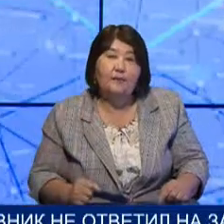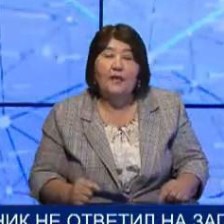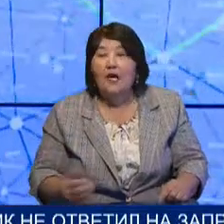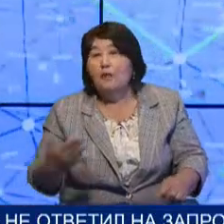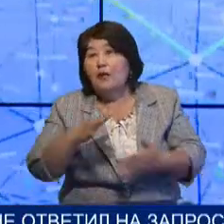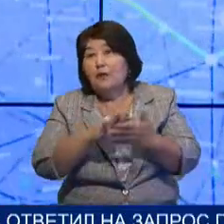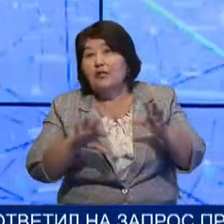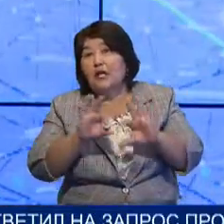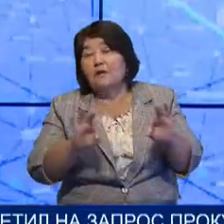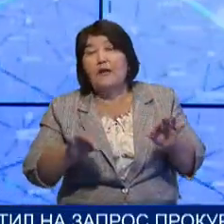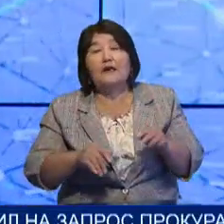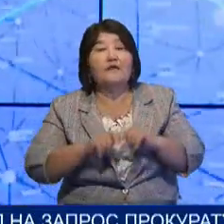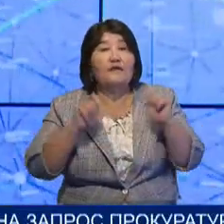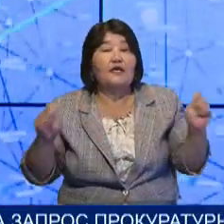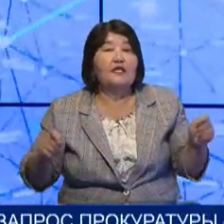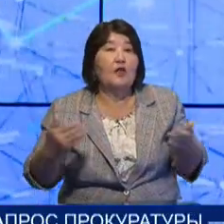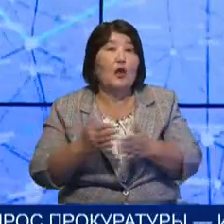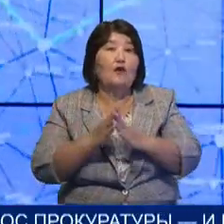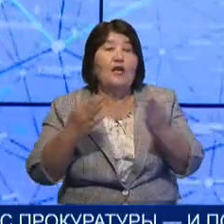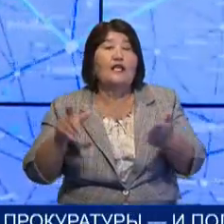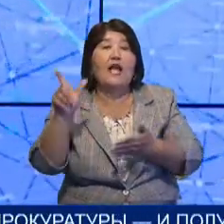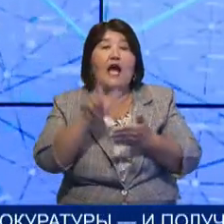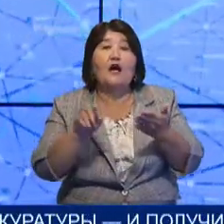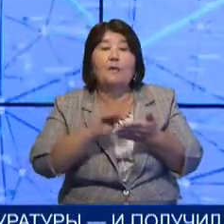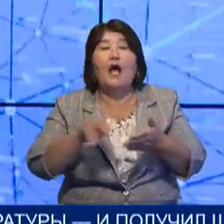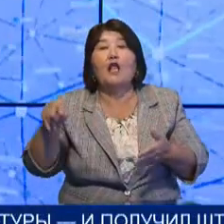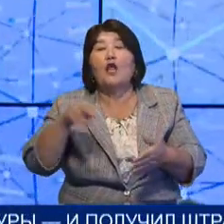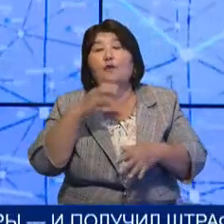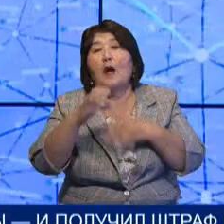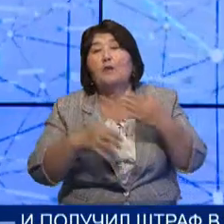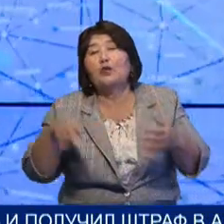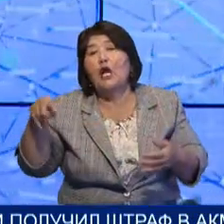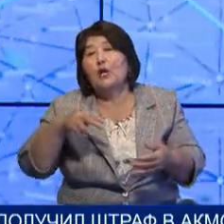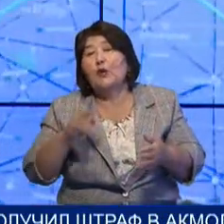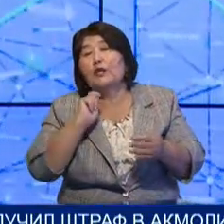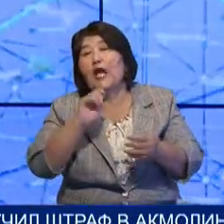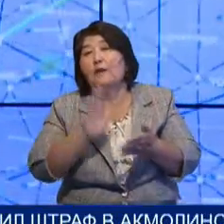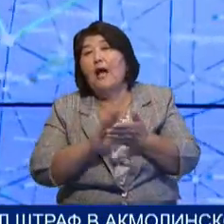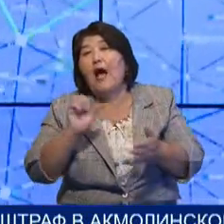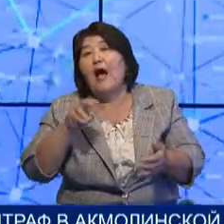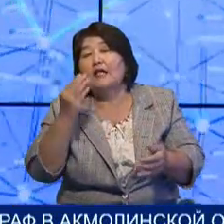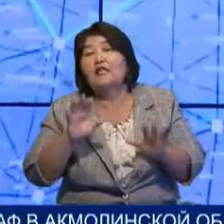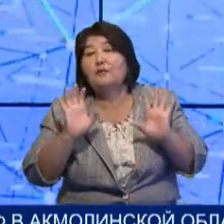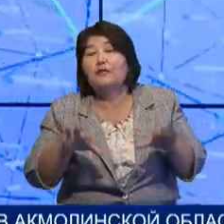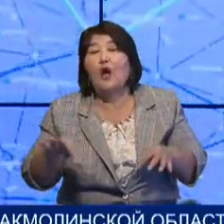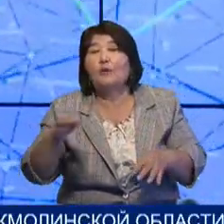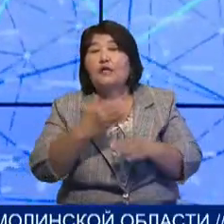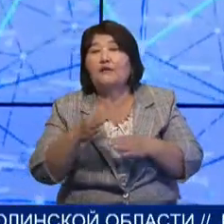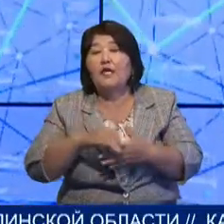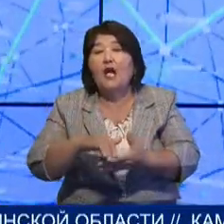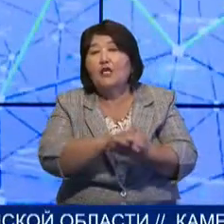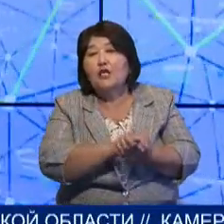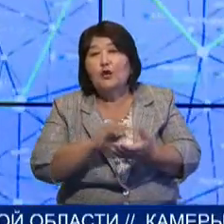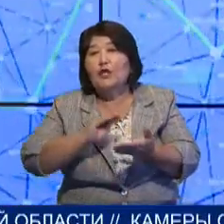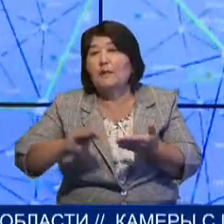мы продолжаем выпуск вышла в свет новая книга поэтессы лауреата международной литературной премии Алаш председателя областного филиала Союза